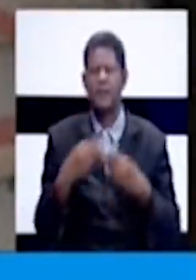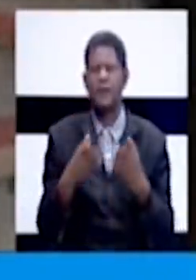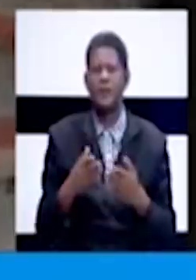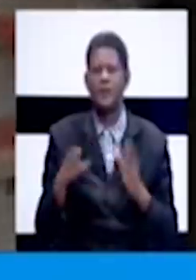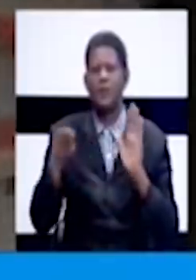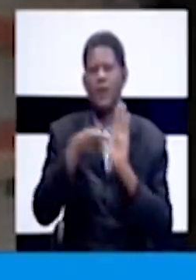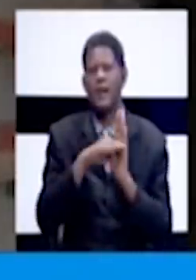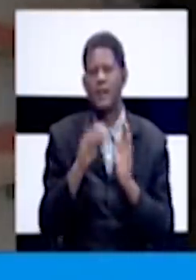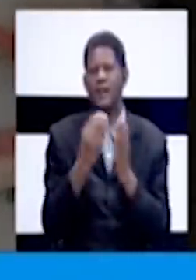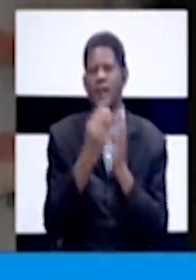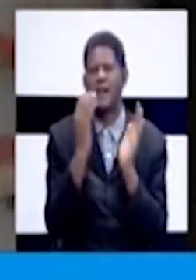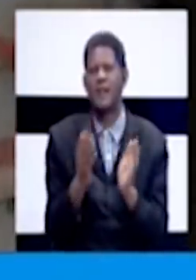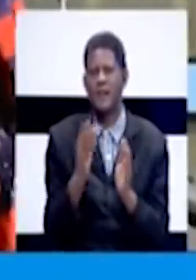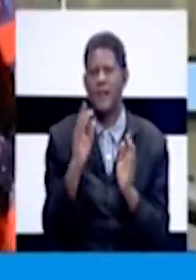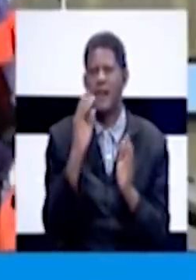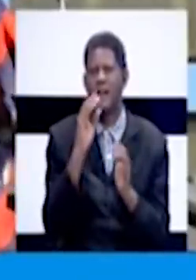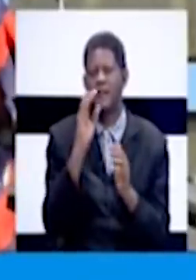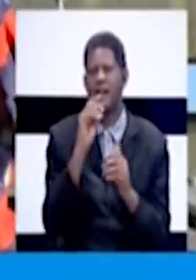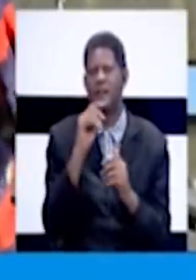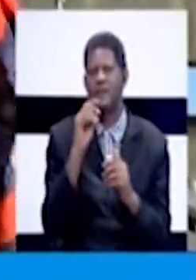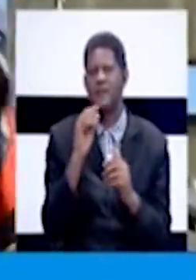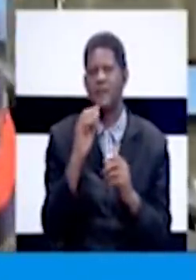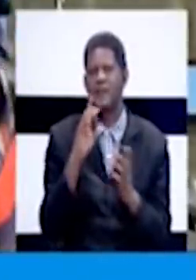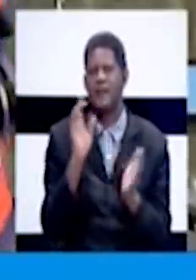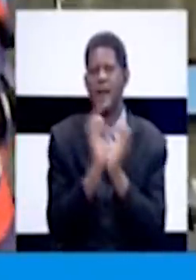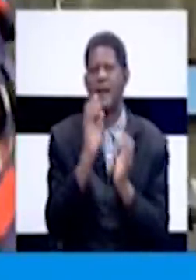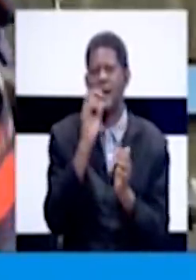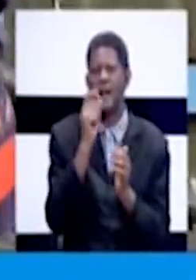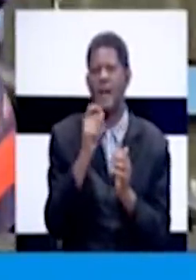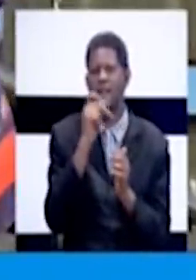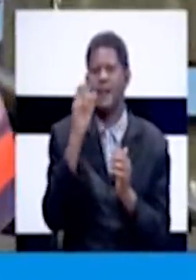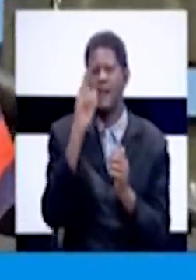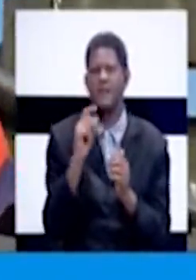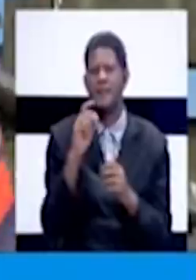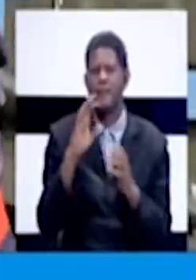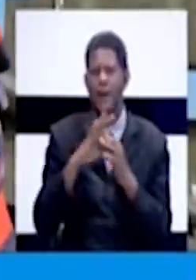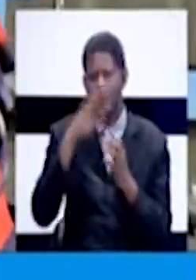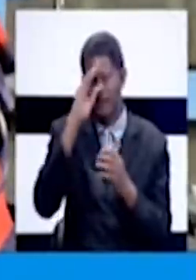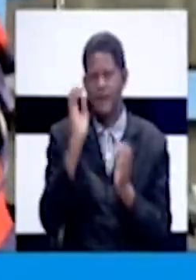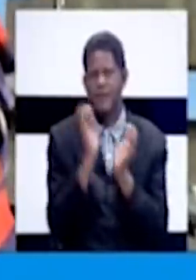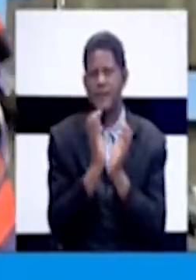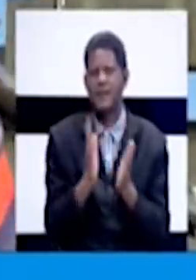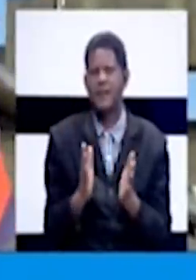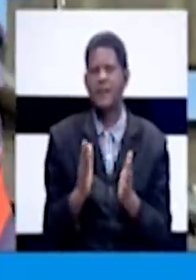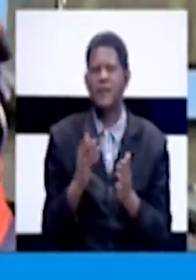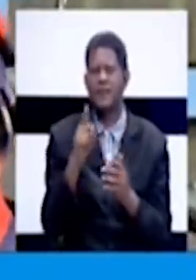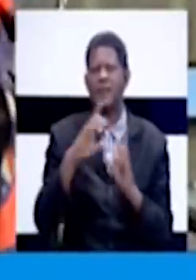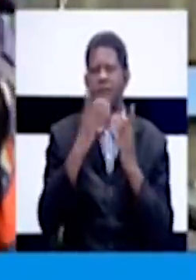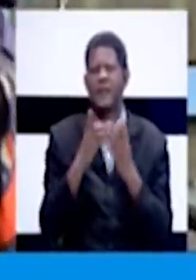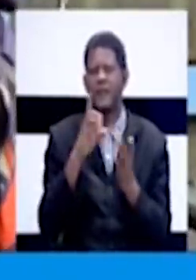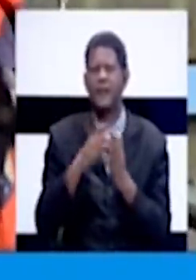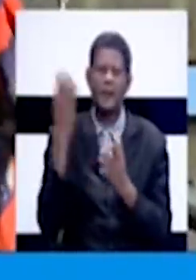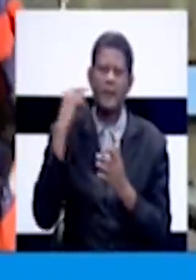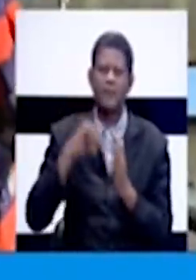ነጋዶ ኣትክልቲ ዕዳጋ ዓድሓ ኣይተ ገዛእ ገብረ እግዚኣብሄር ከም ዝበልዎ ማሕበረሰብ ንግዲ እቲ ክፍለ ከተማ ካብ ቀደሞት